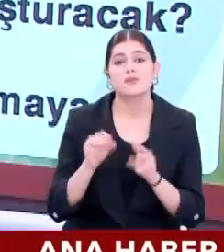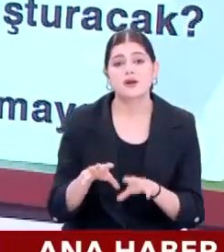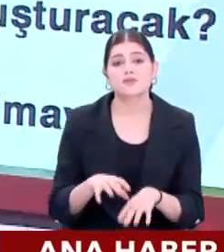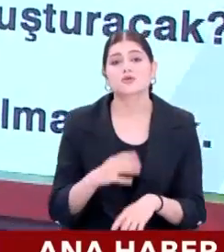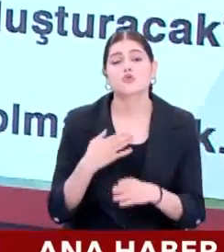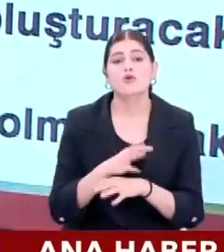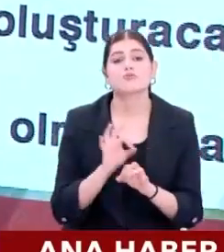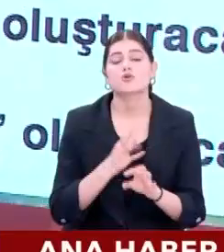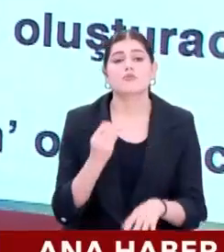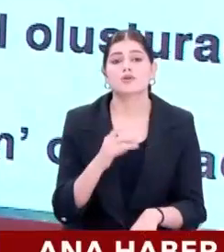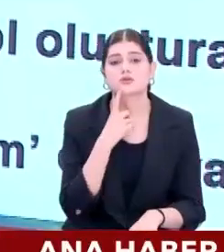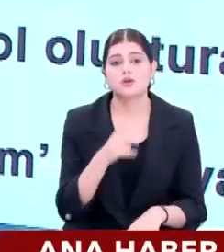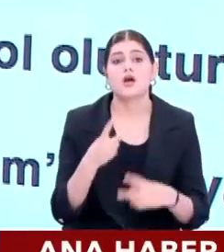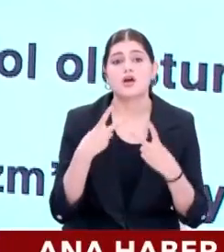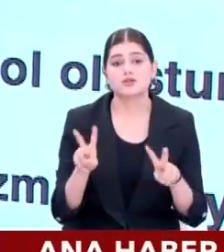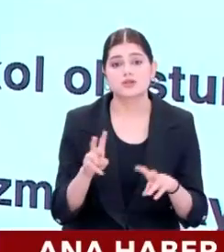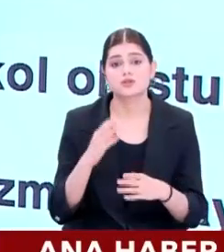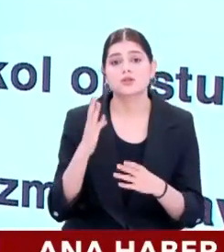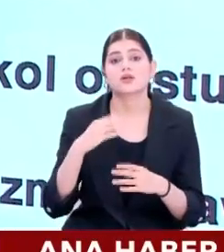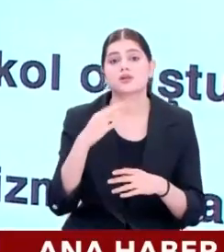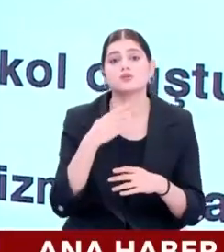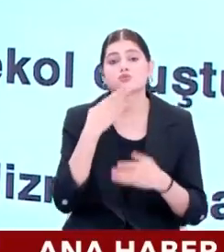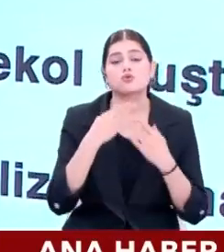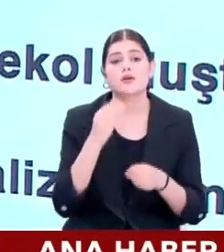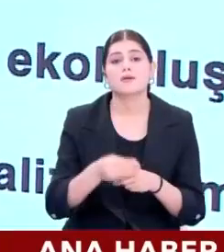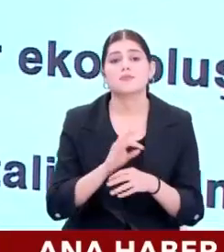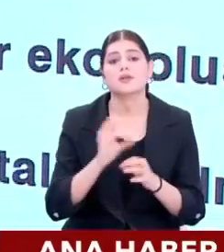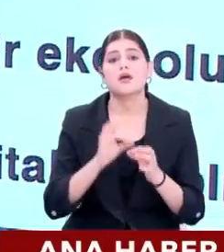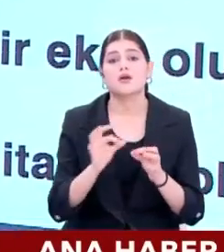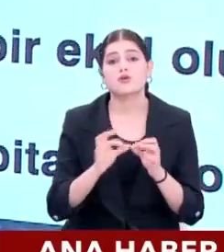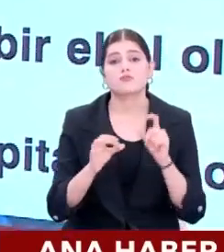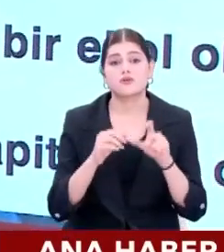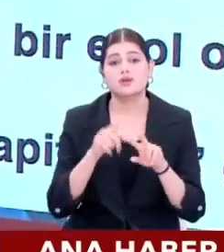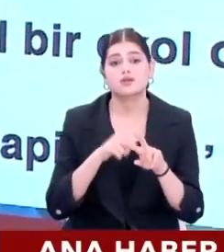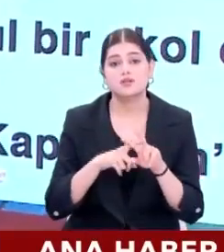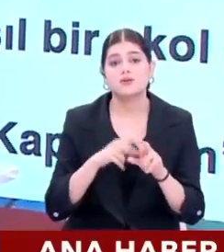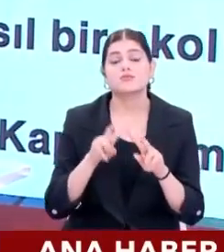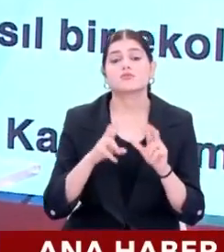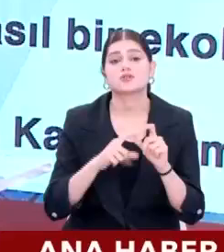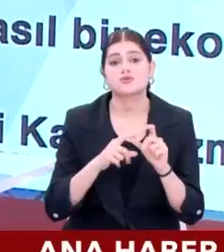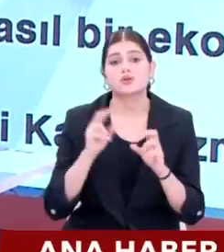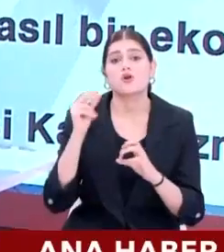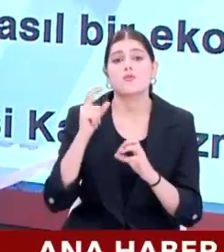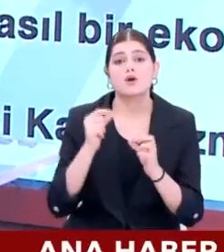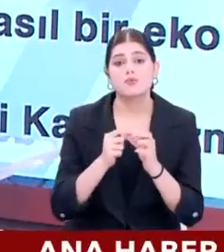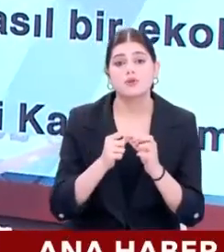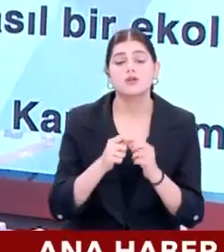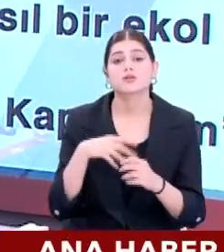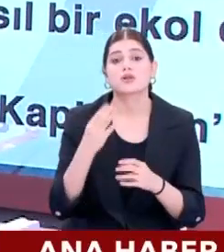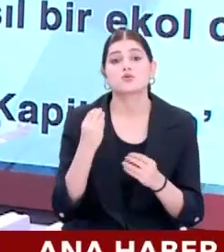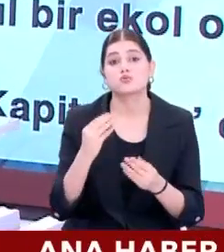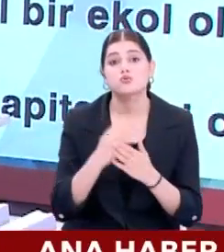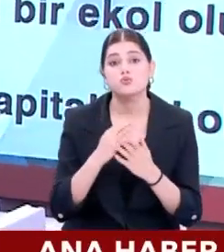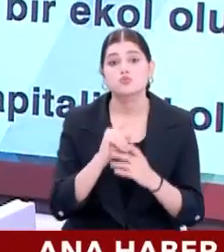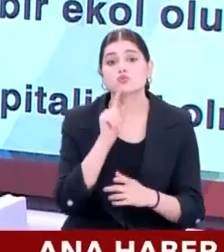doğru bir şey olmaz açılışta grafiğin başlangıcında söylediğim ekonomide Cevdet Yılmaz Mehmet Şimşek Ömer Bolat nasıl bir Ekol